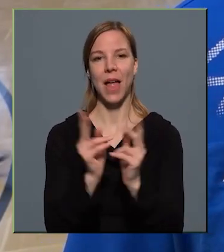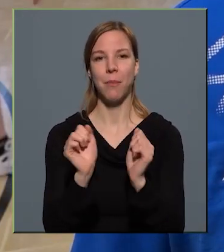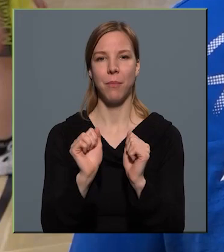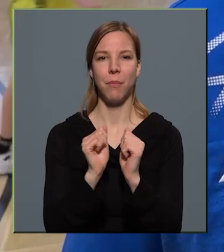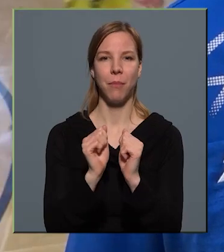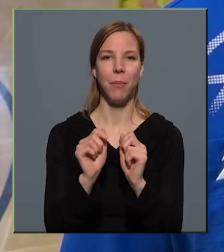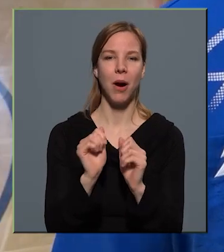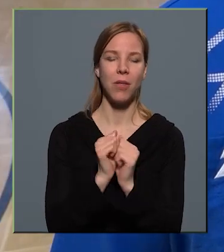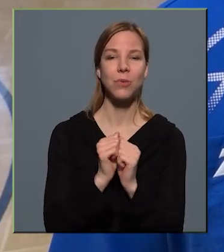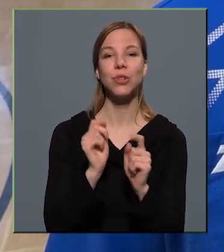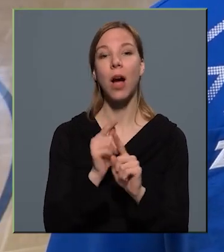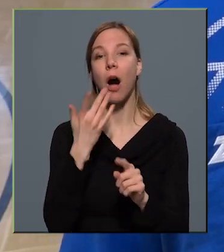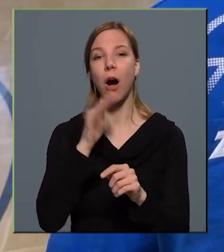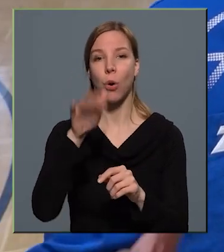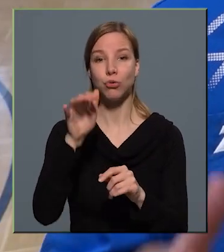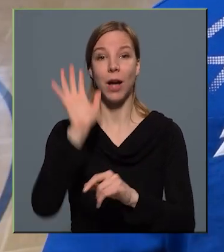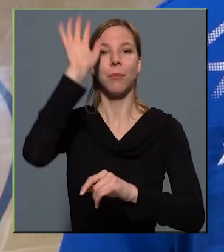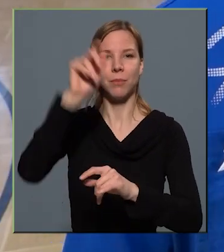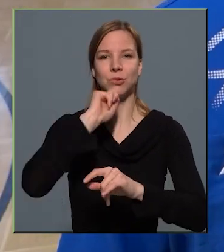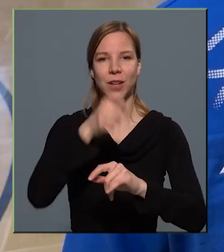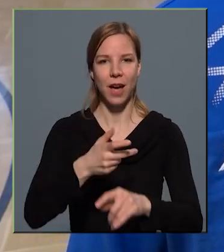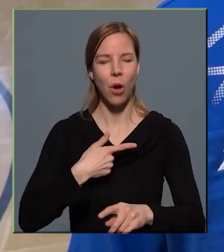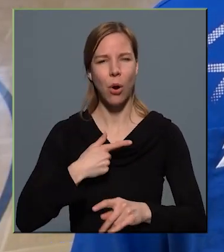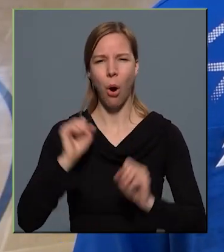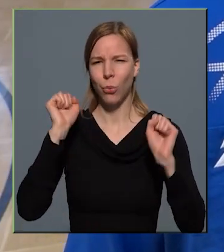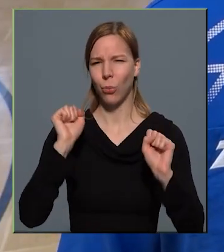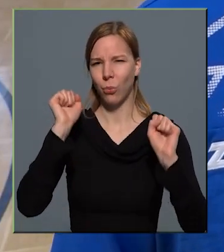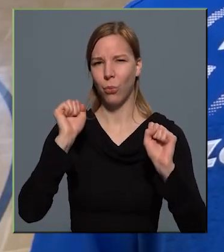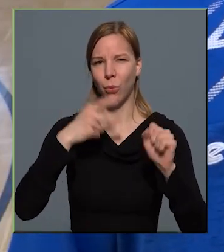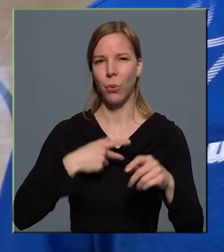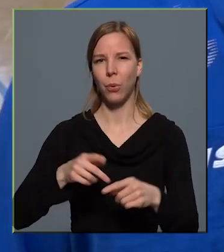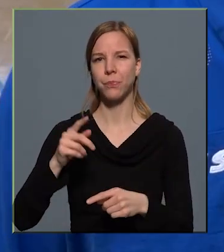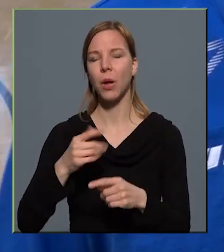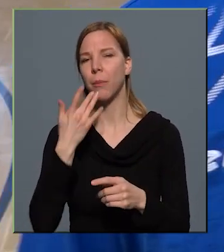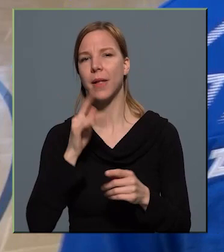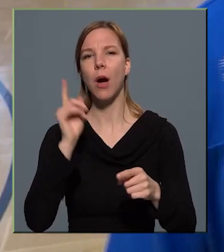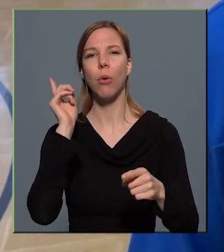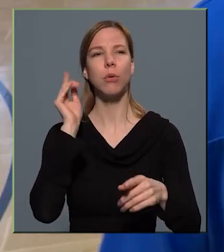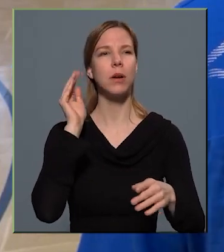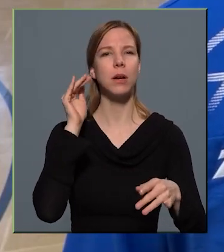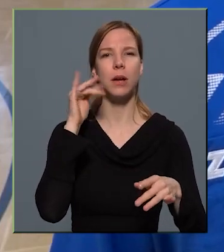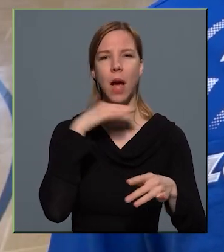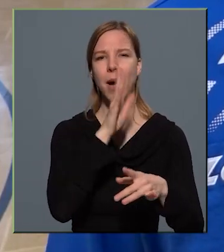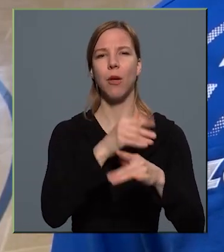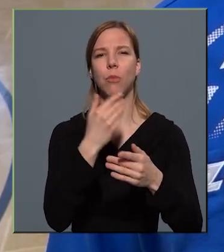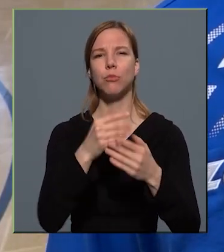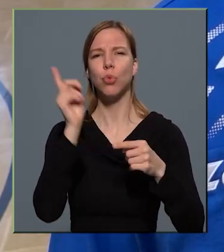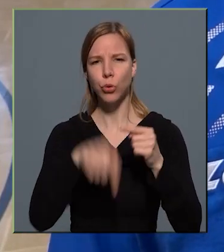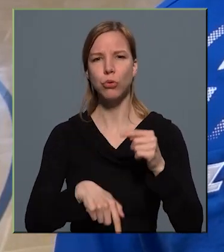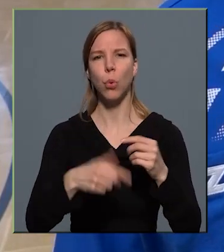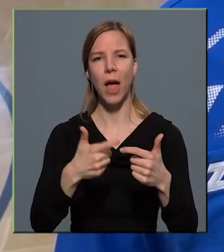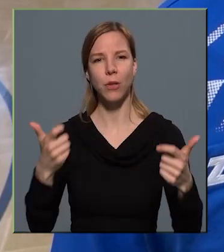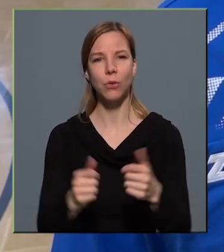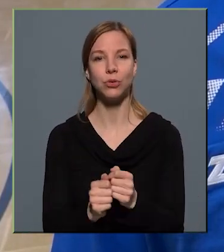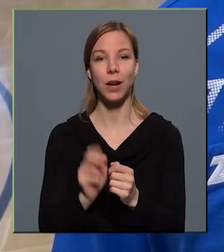óriási üvölgés, óriási öröngés, főleg, hogyha bekiabálom, utolsó kosár, bekiabálom, és utána valaki ezt eléri, akkor óriási